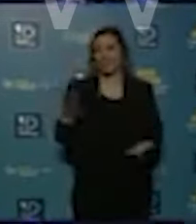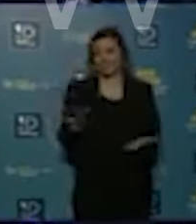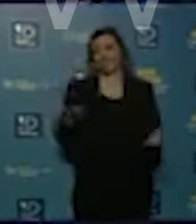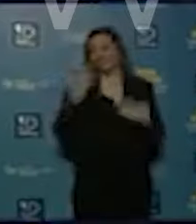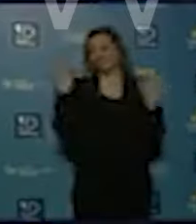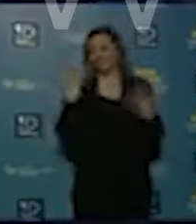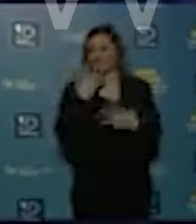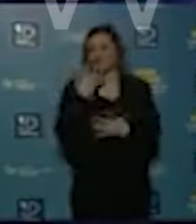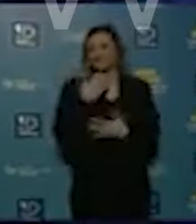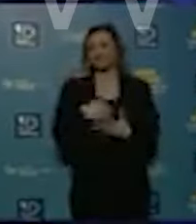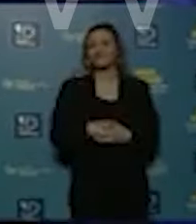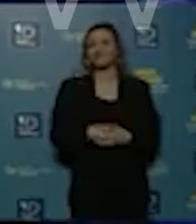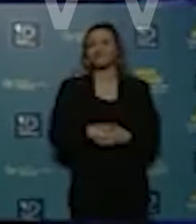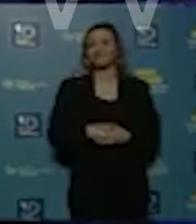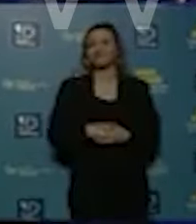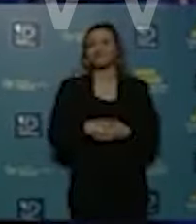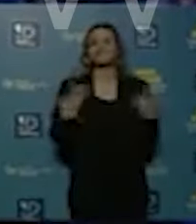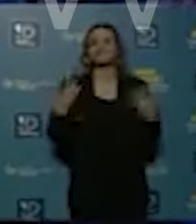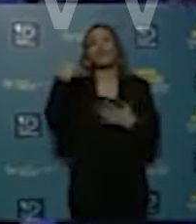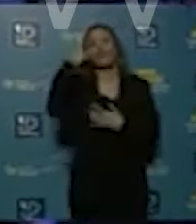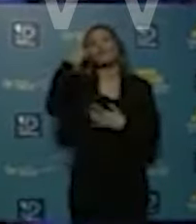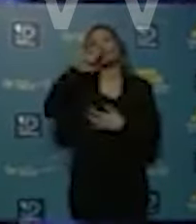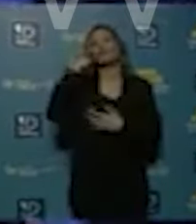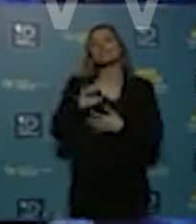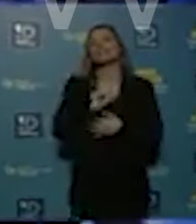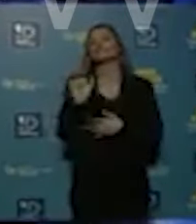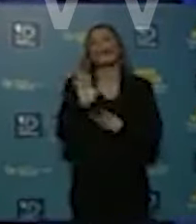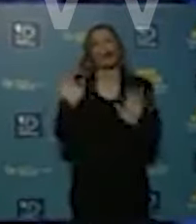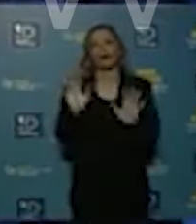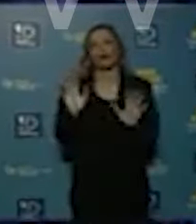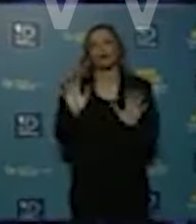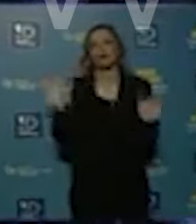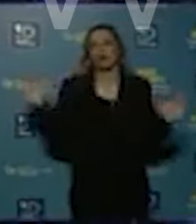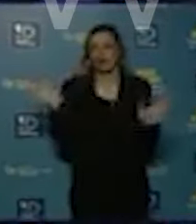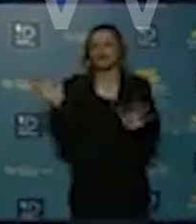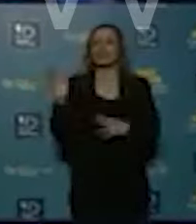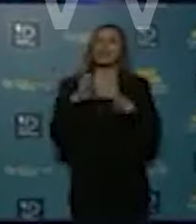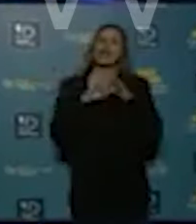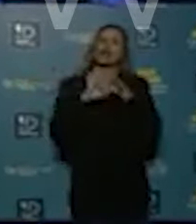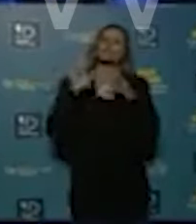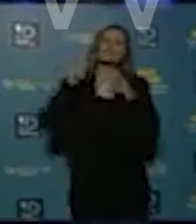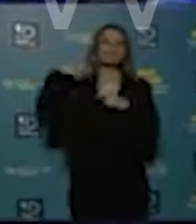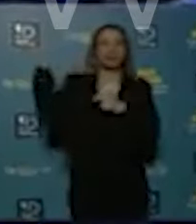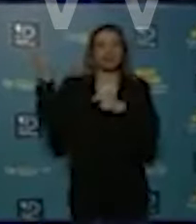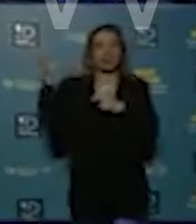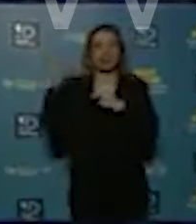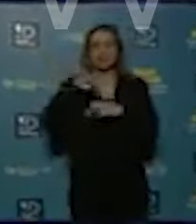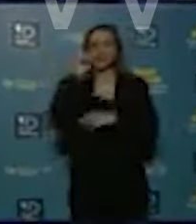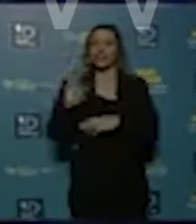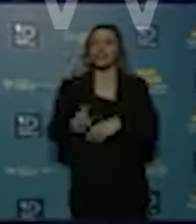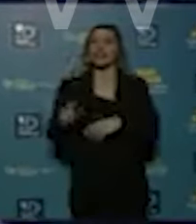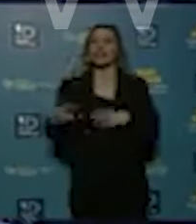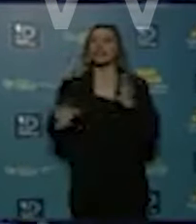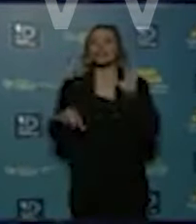governo italiano, penso ad altre realtà, anche perché lo dico agli amici stranieri, il governo italiano che gli italiani si sono scelti nel